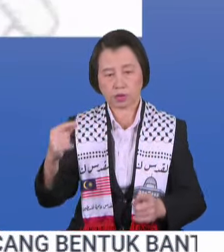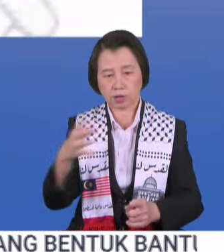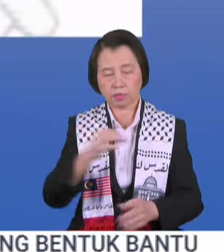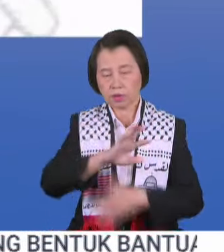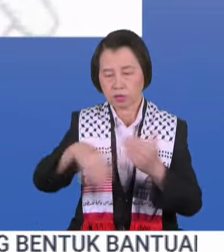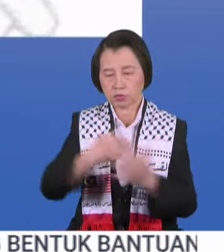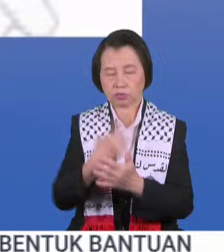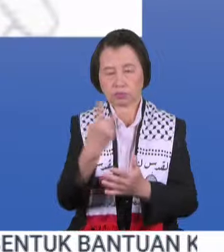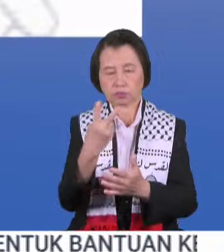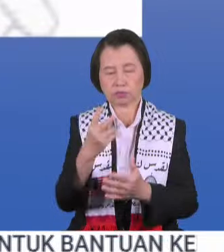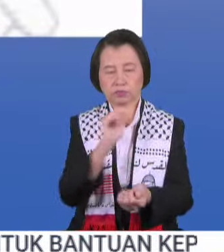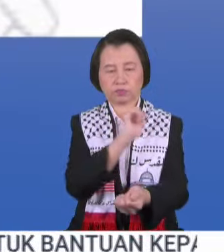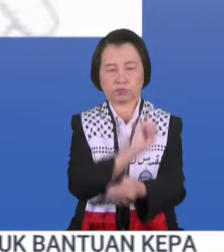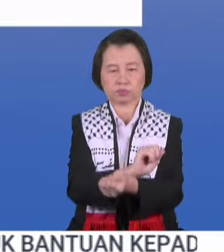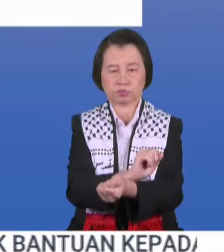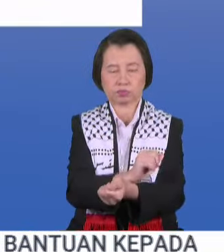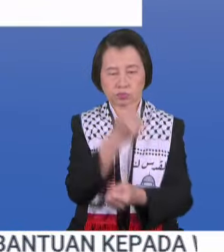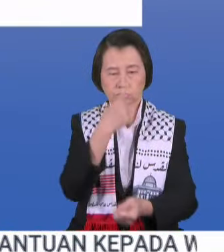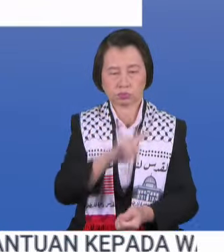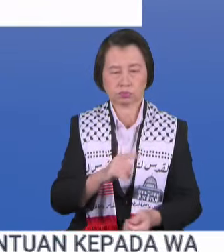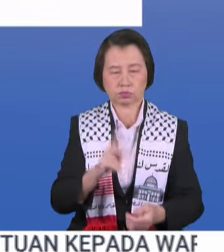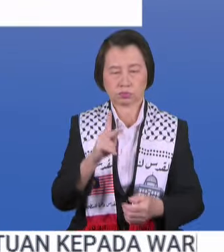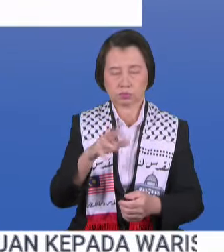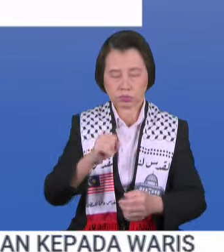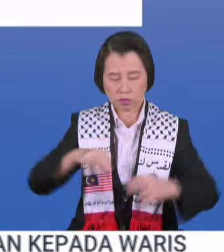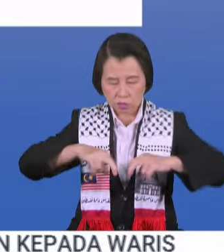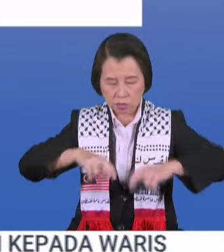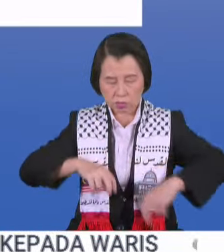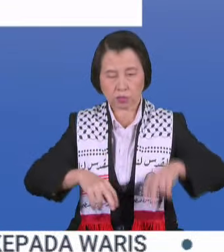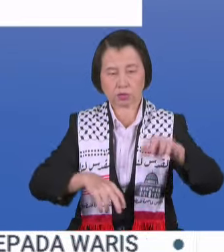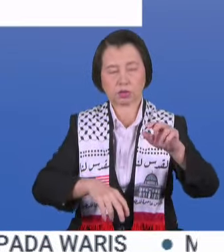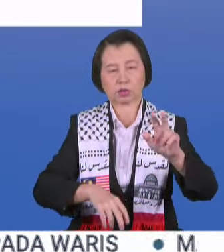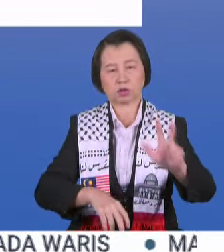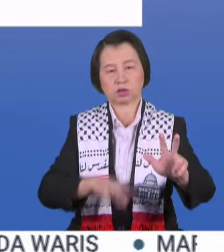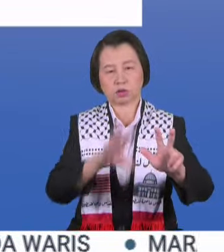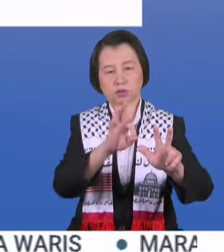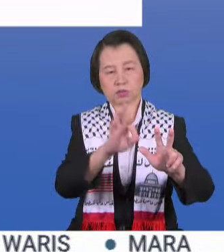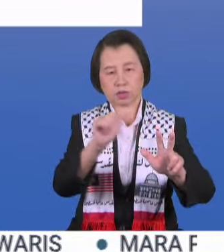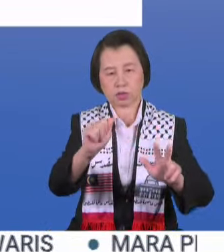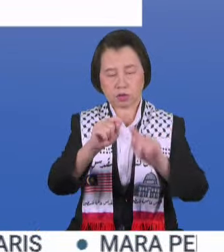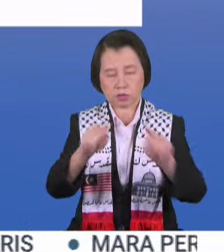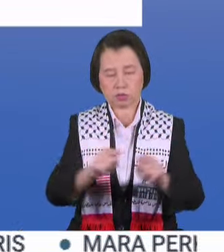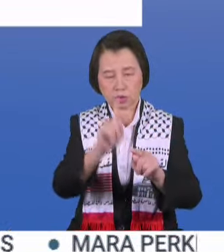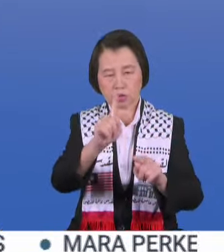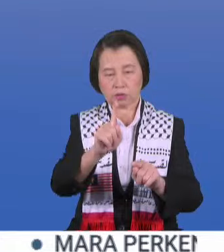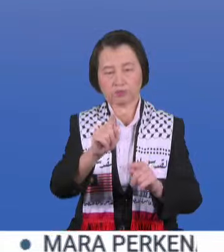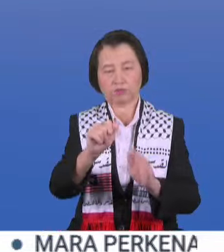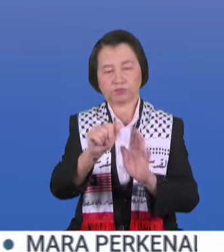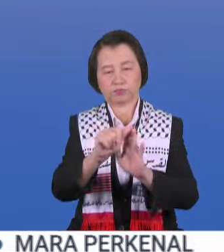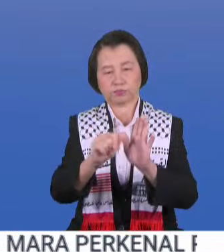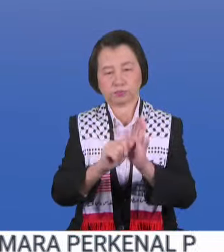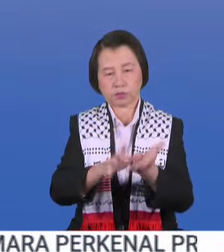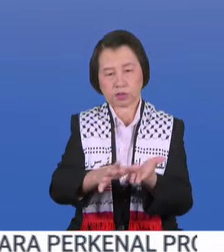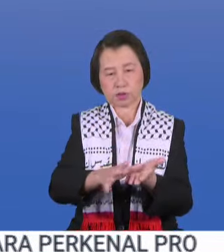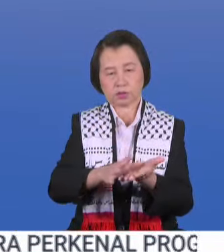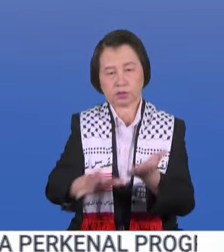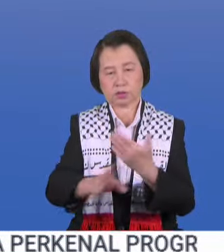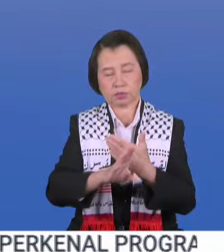suspek ditahan reman bagi membantu siasatan dan kes disiasat di bawah Seksyen 39A kurungan 1 Akta Dadah